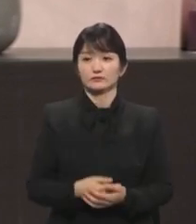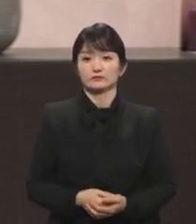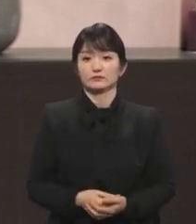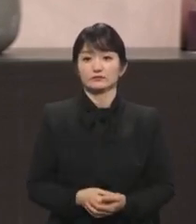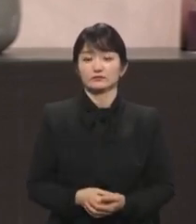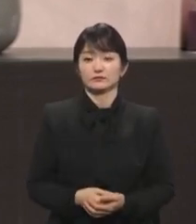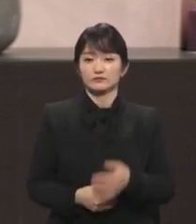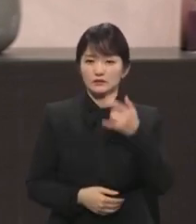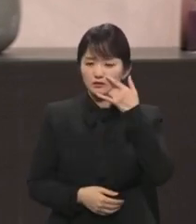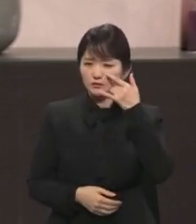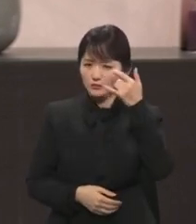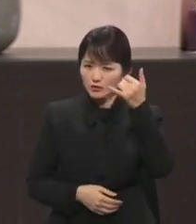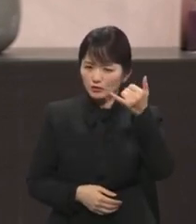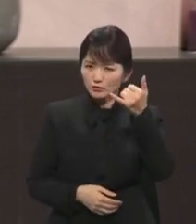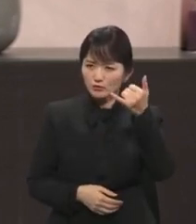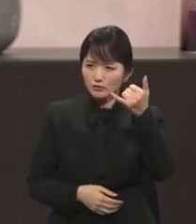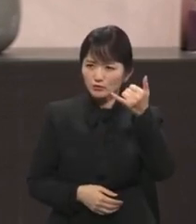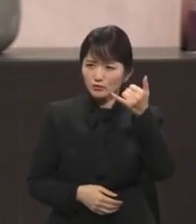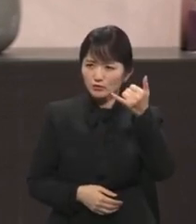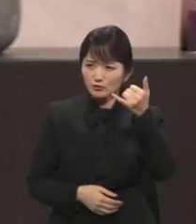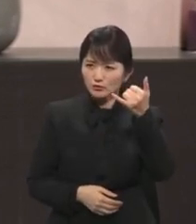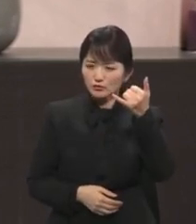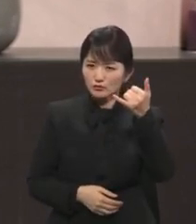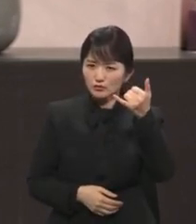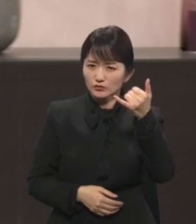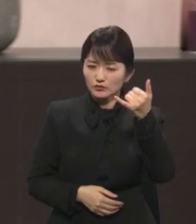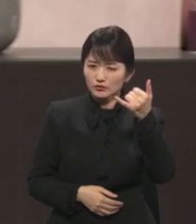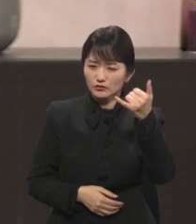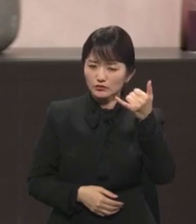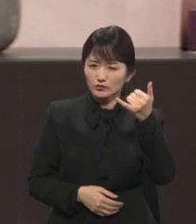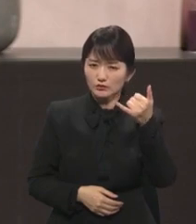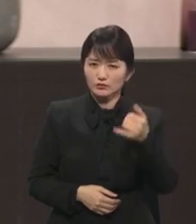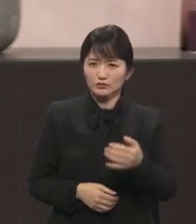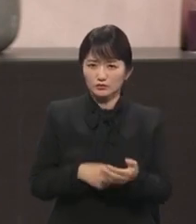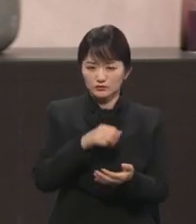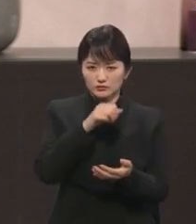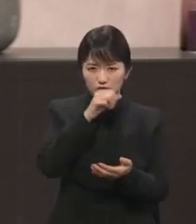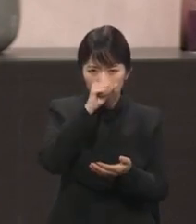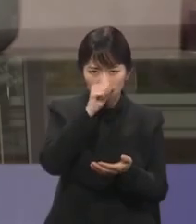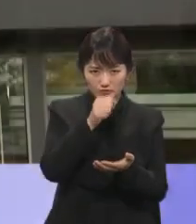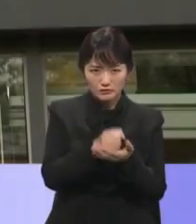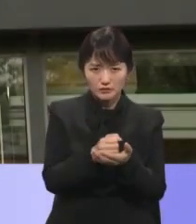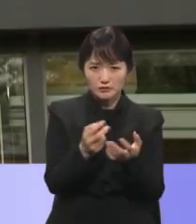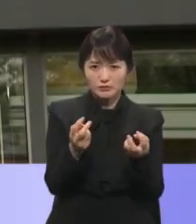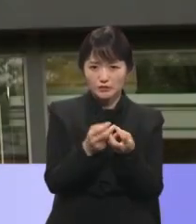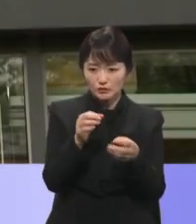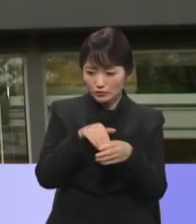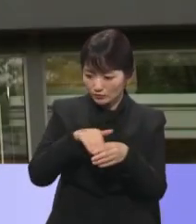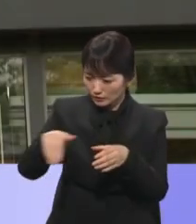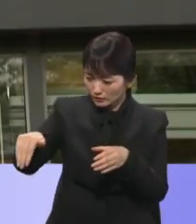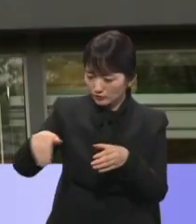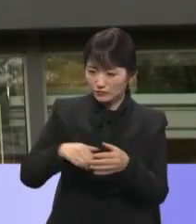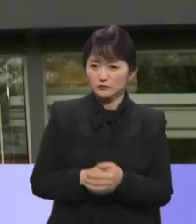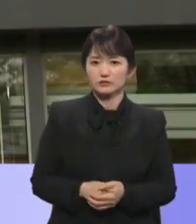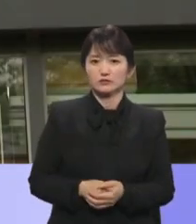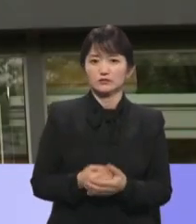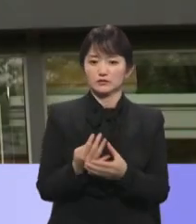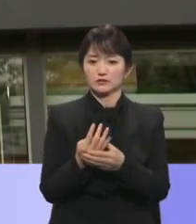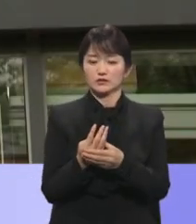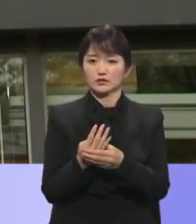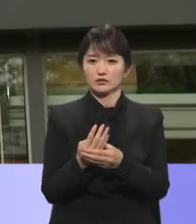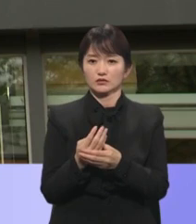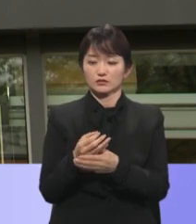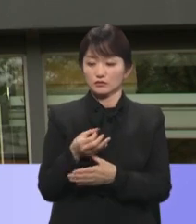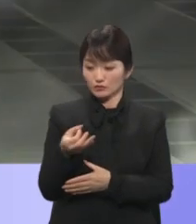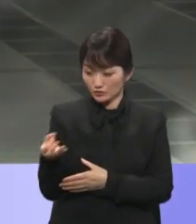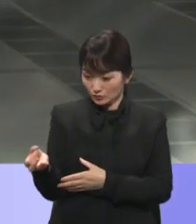학부모들이 정상적인 방법으로 금전을 지급했는지 그리고 현금을 줬다면 당연히 사업자 등록이 되어 있으면은 현금 영수증 같은 거